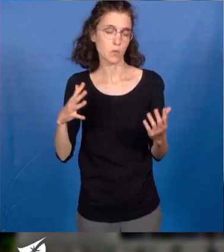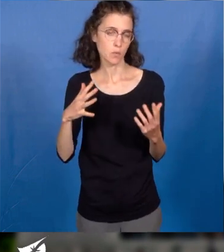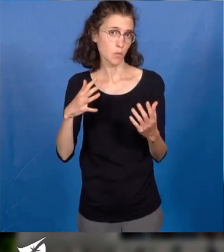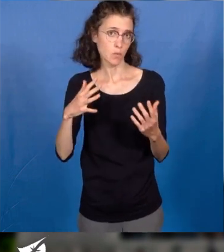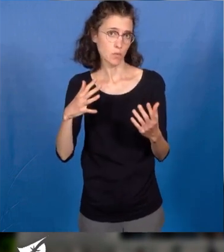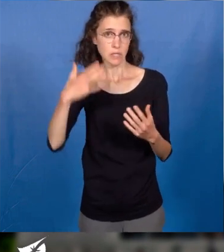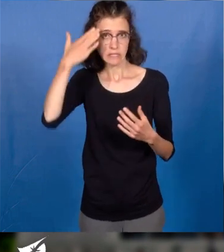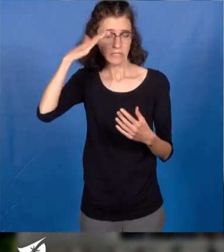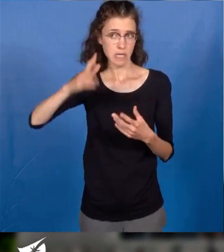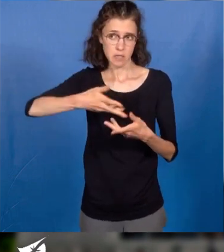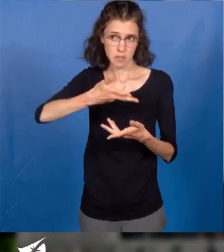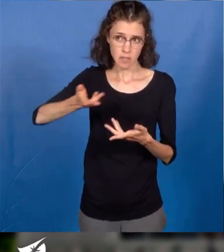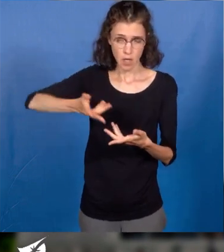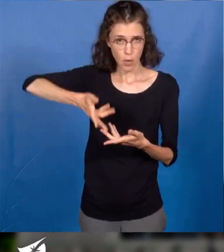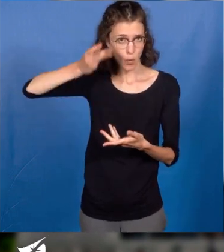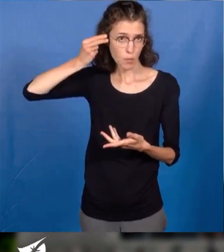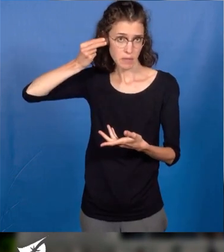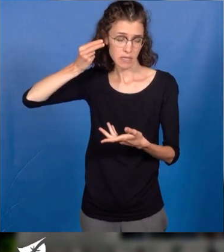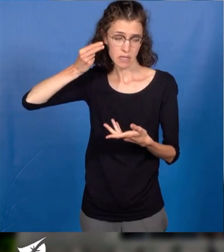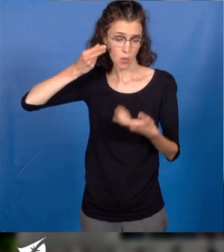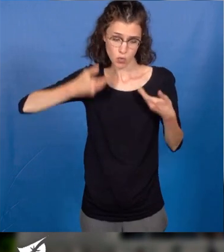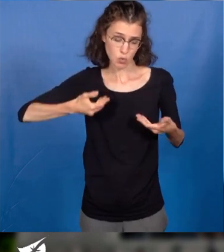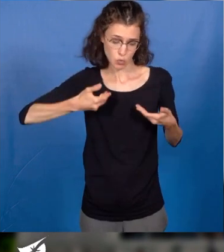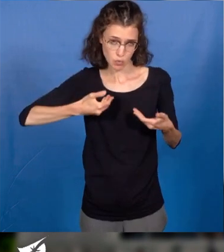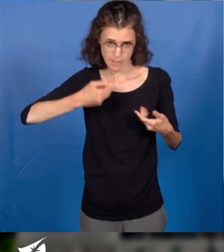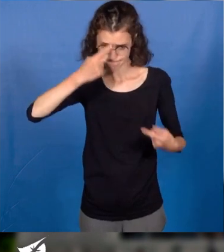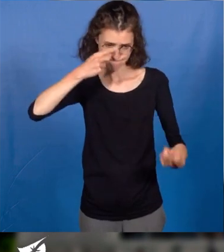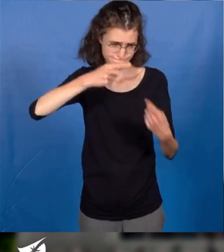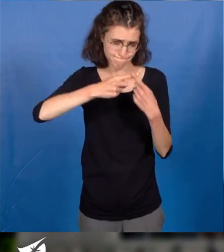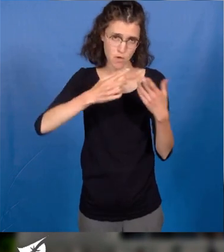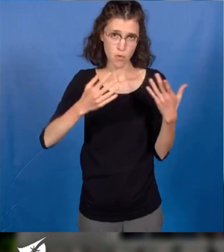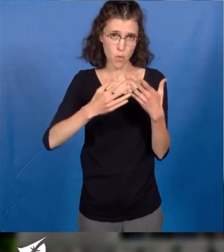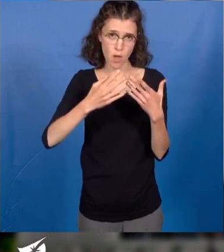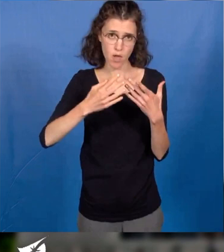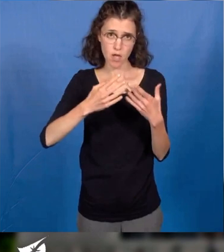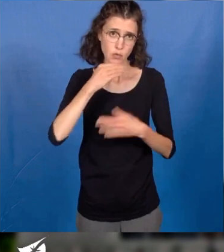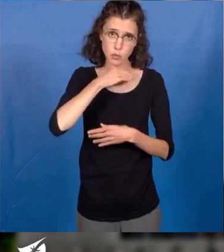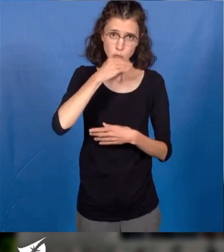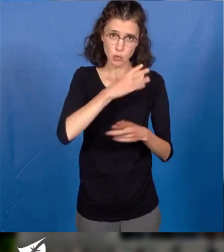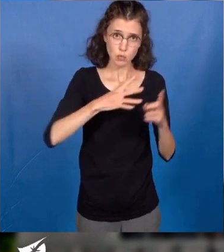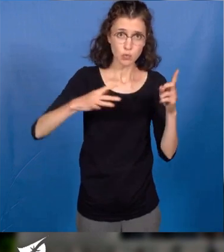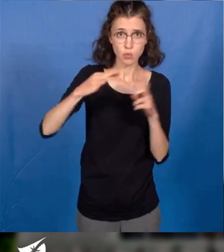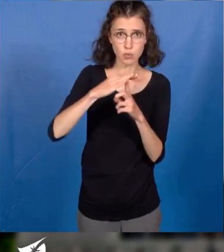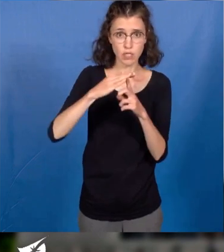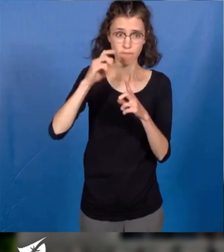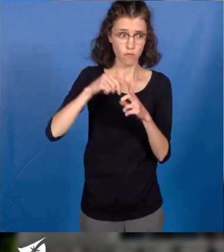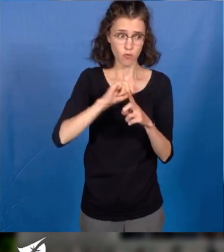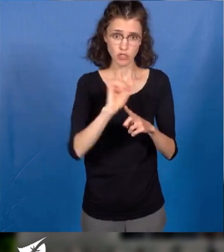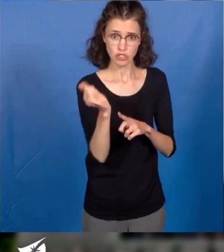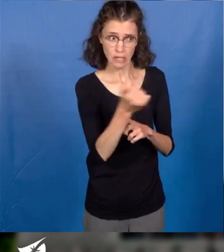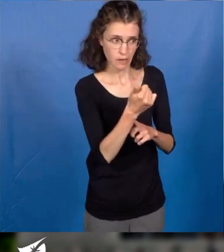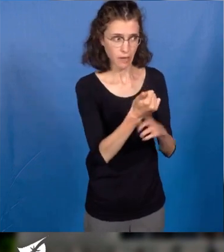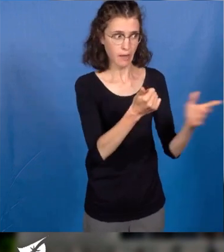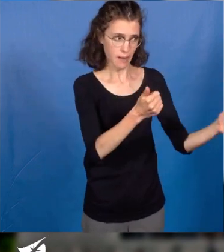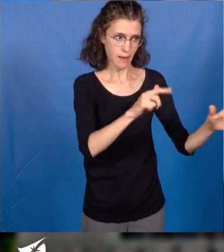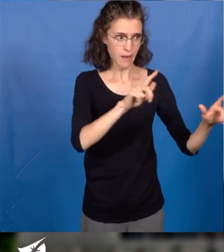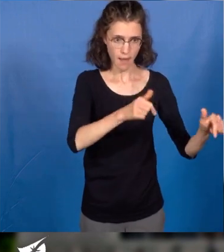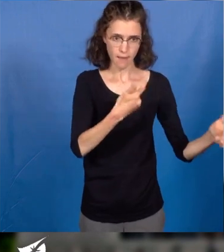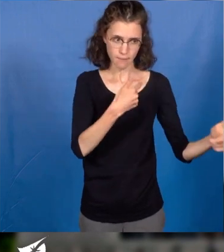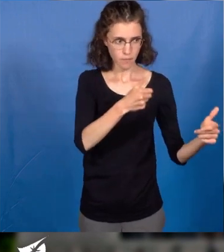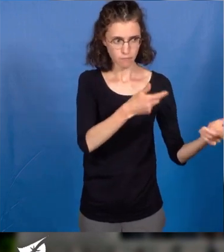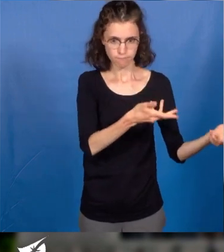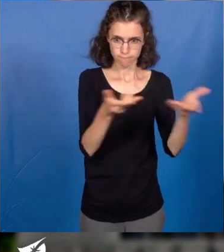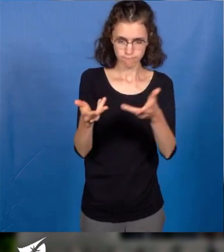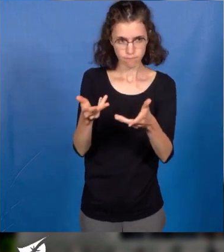vraiment l'urgence sociale que nous devons traiter aujourd'hui pour offrir un toit pour tous, mais c'est aussi des solutions de